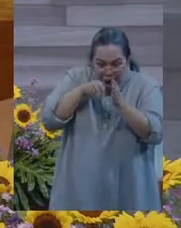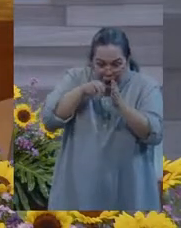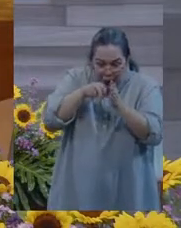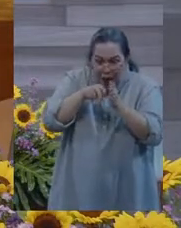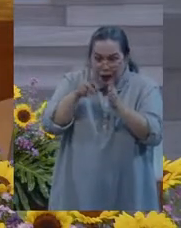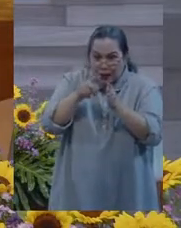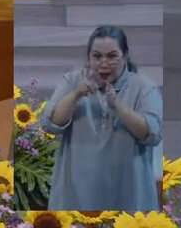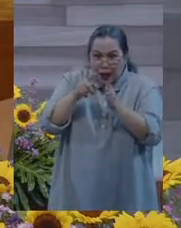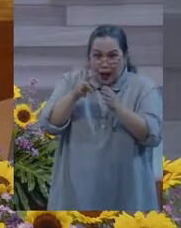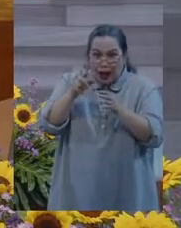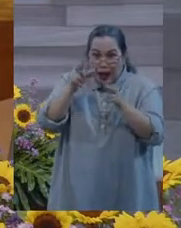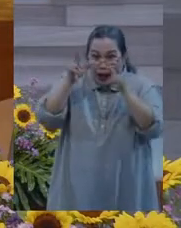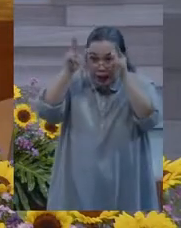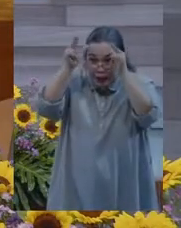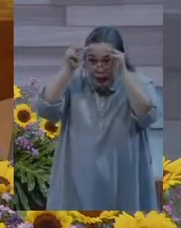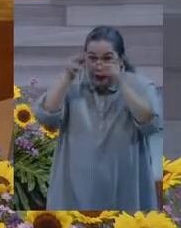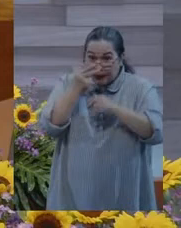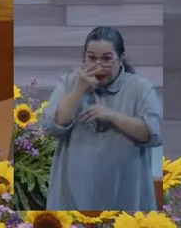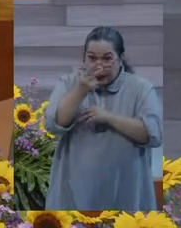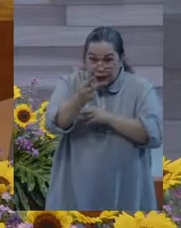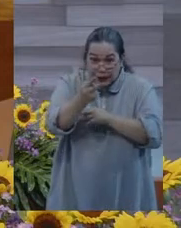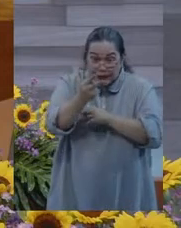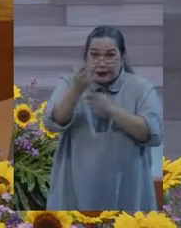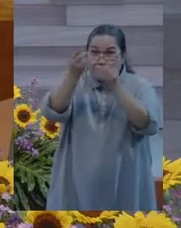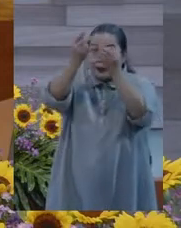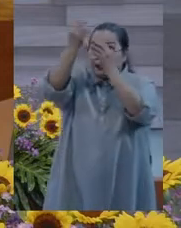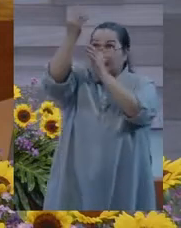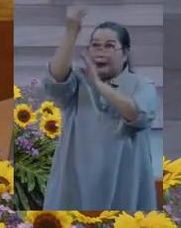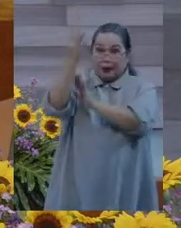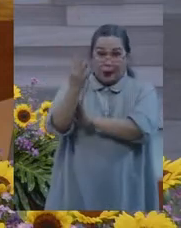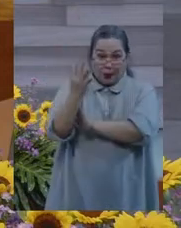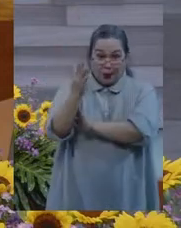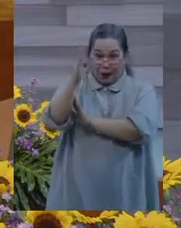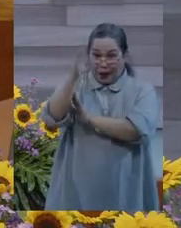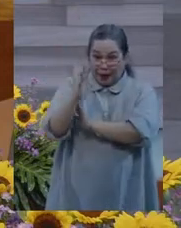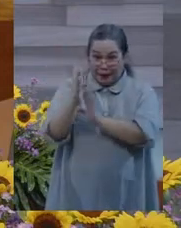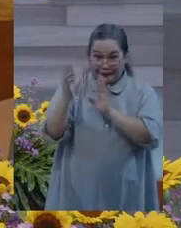alam, nakakakita na pala yung donkey niya ng imahe ng Panginoong Diyos.